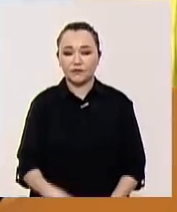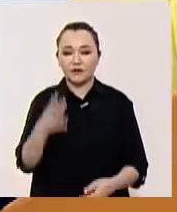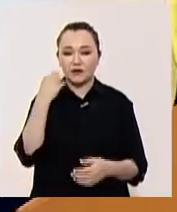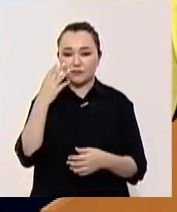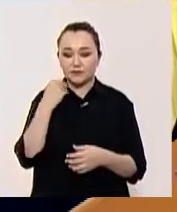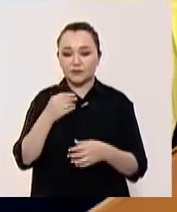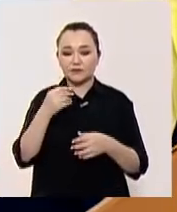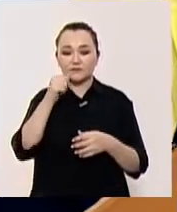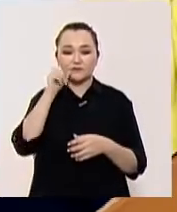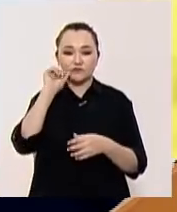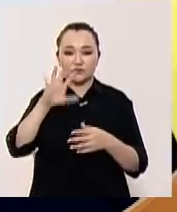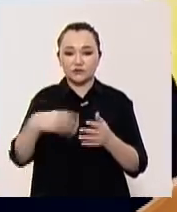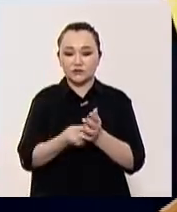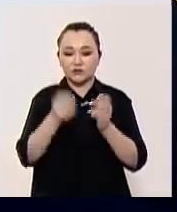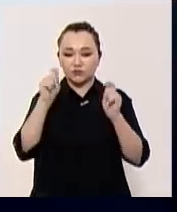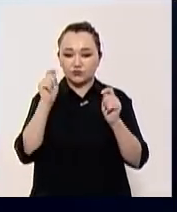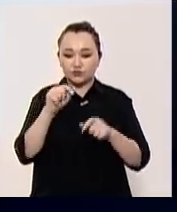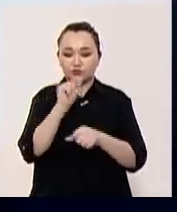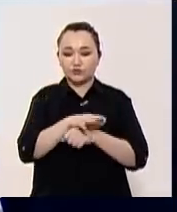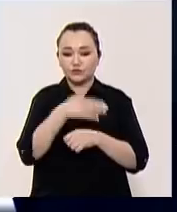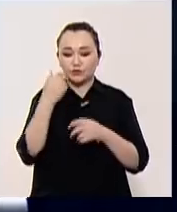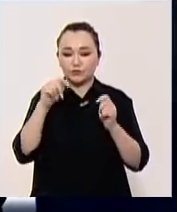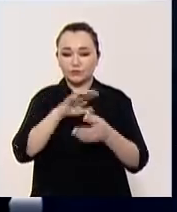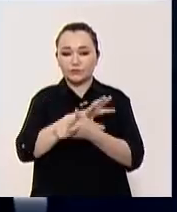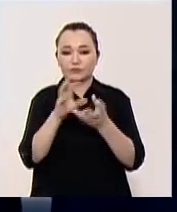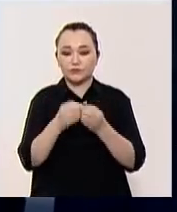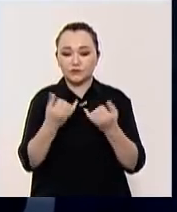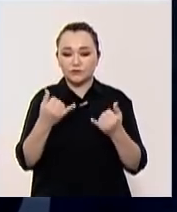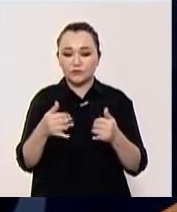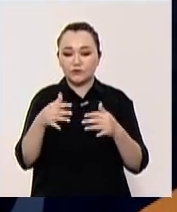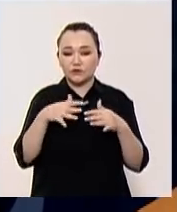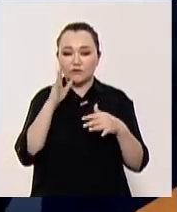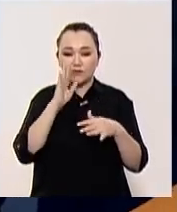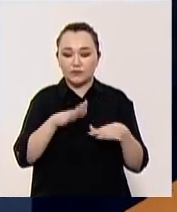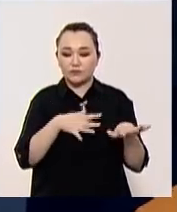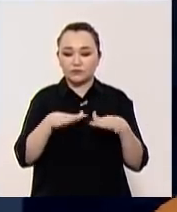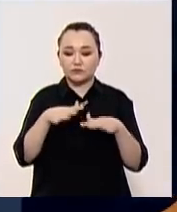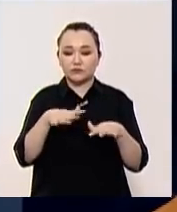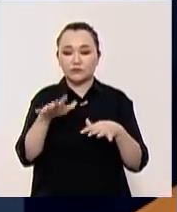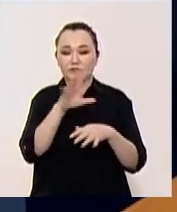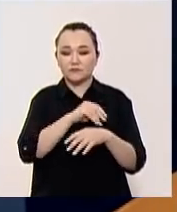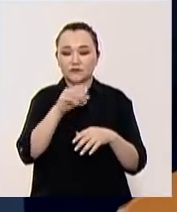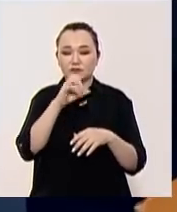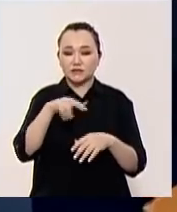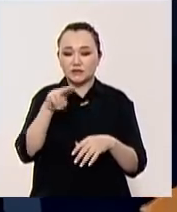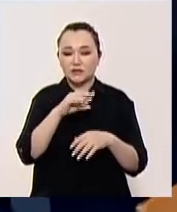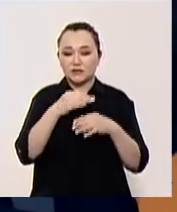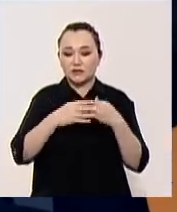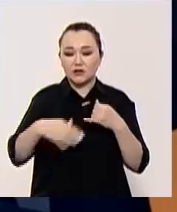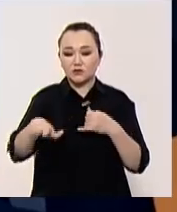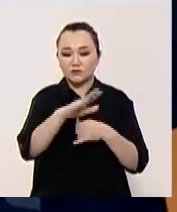Алматыда кешелі бері тоқтаусыз жауған жауын салдарынан көшелер көлге айналып, кейбір аудандарда бау-бақша мен үйлерді су басып